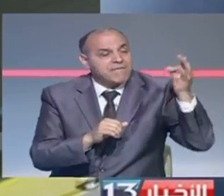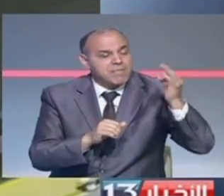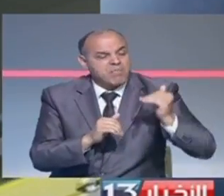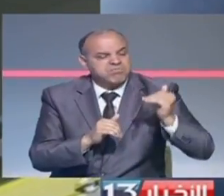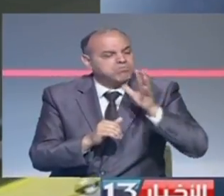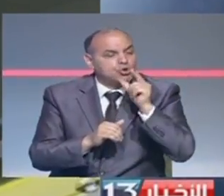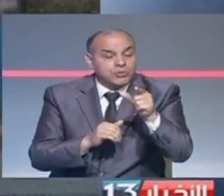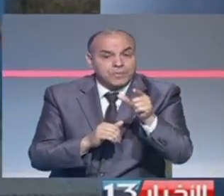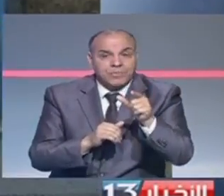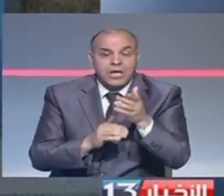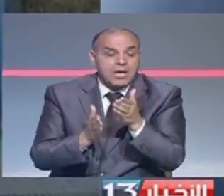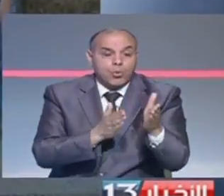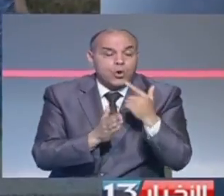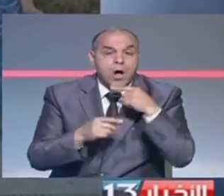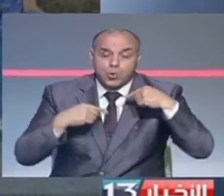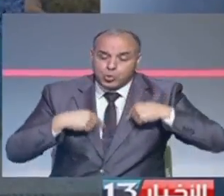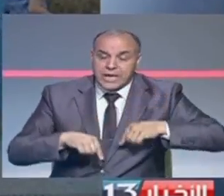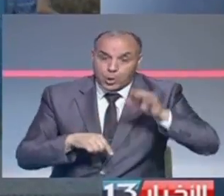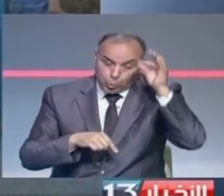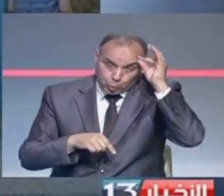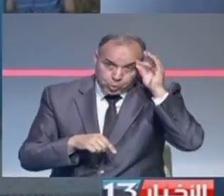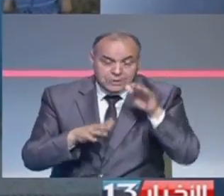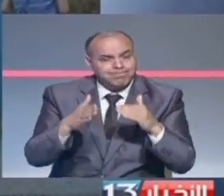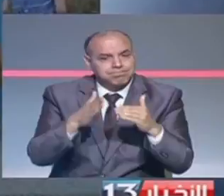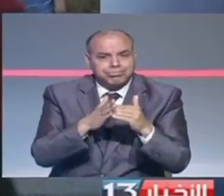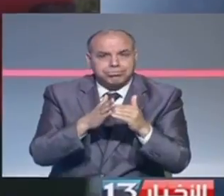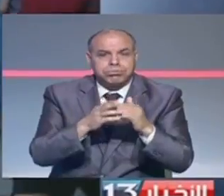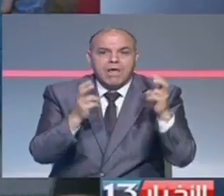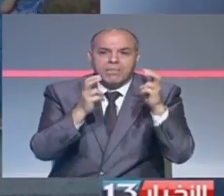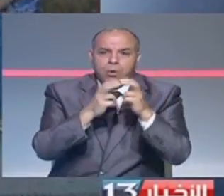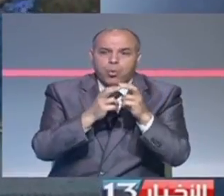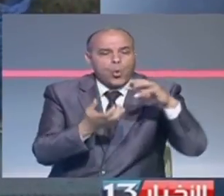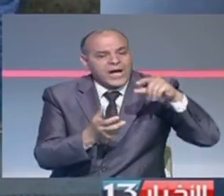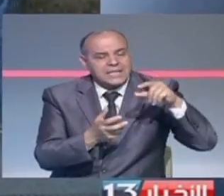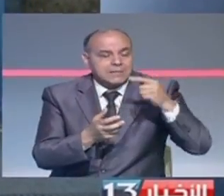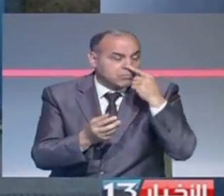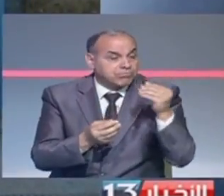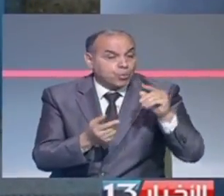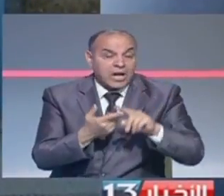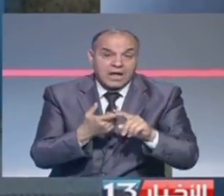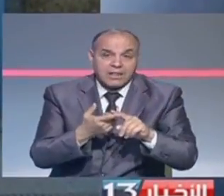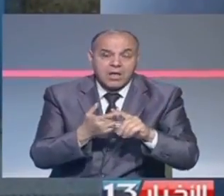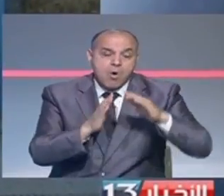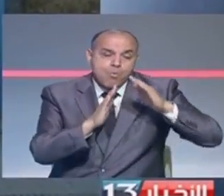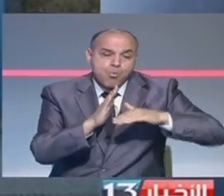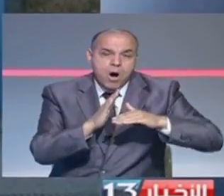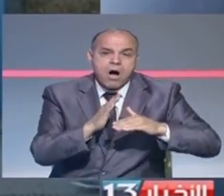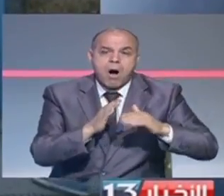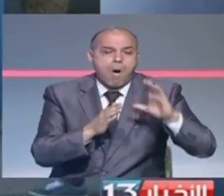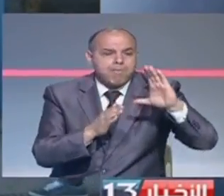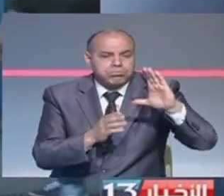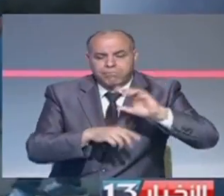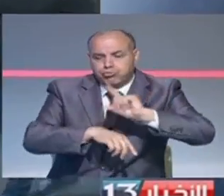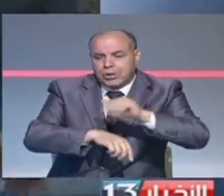من جهته التزمت الحكومه التونسيه بالحد من دعم الكهرباء والغاز الطبيعي والتقليص من تضخم كتله